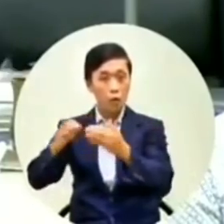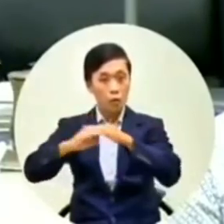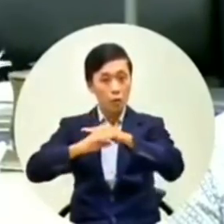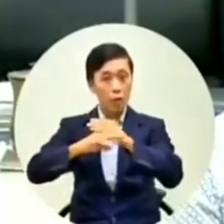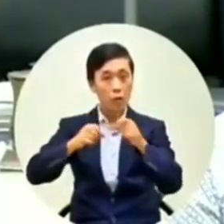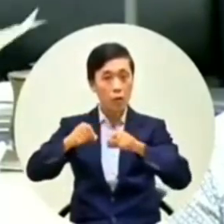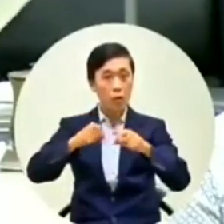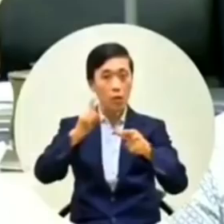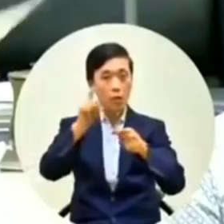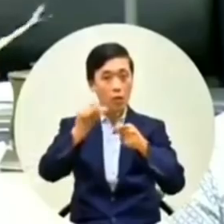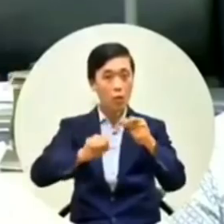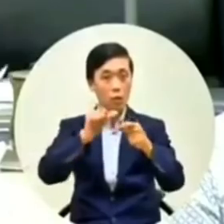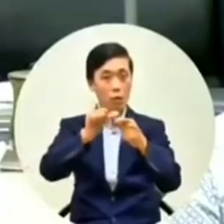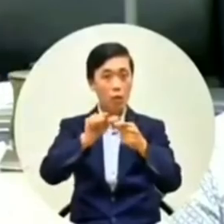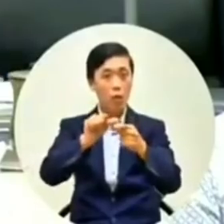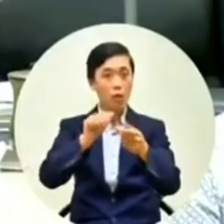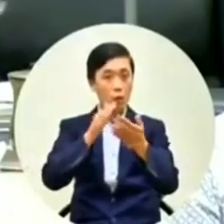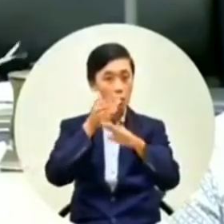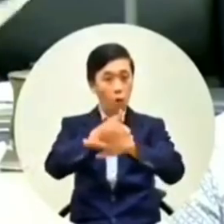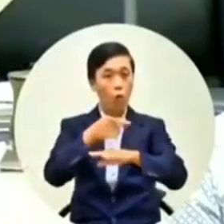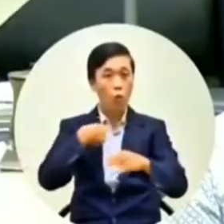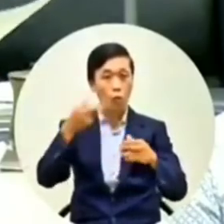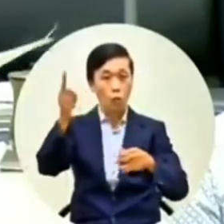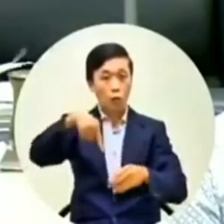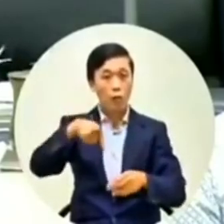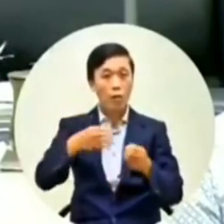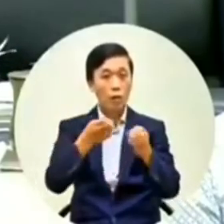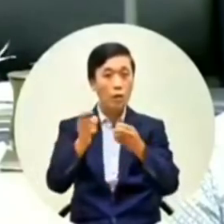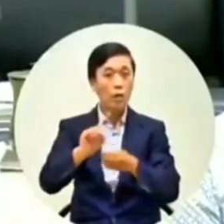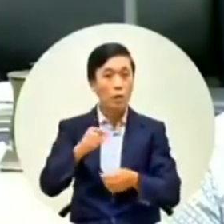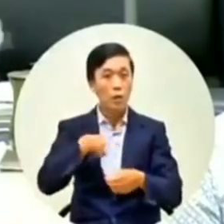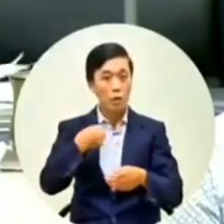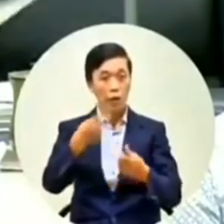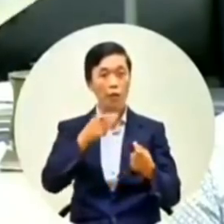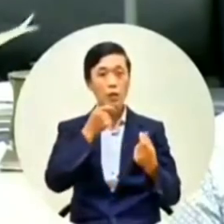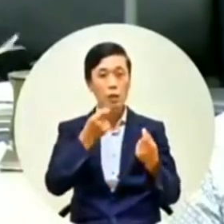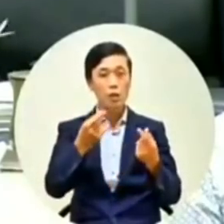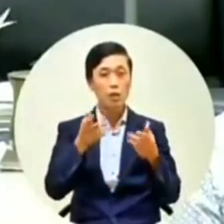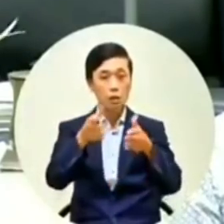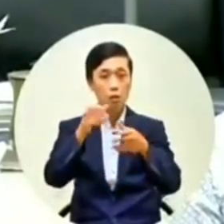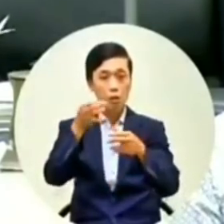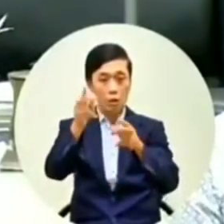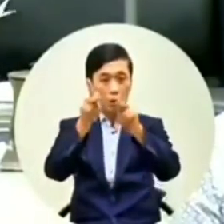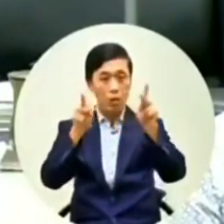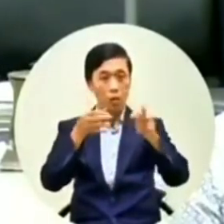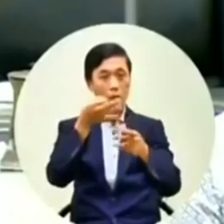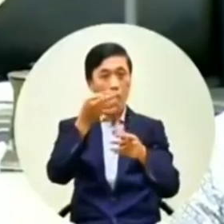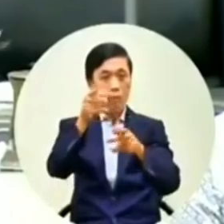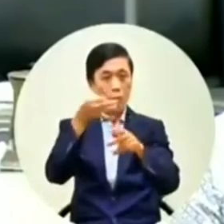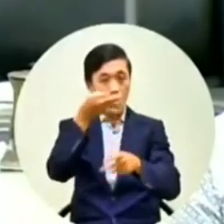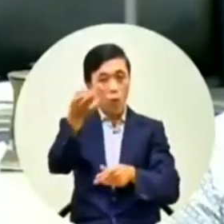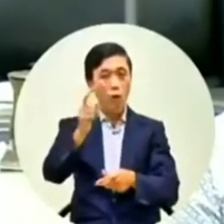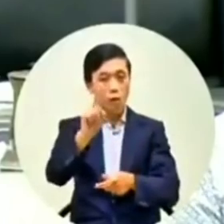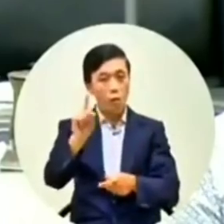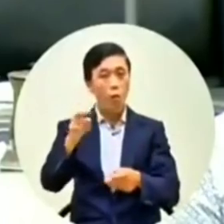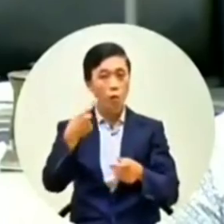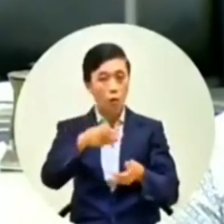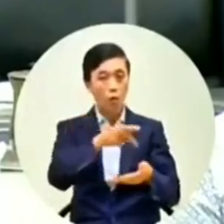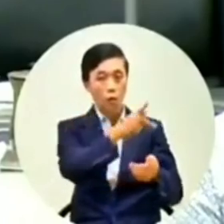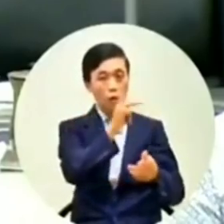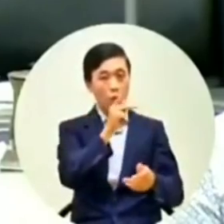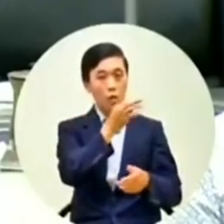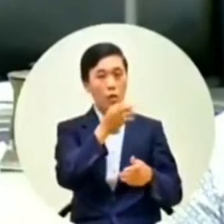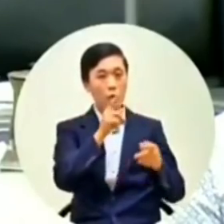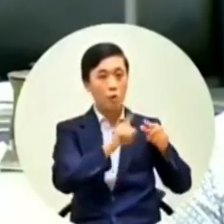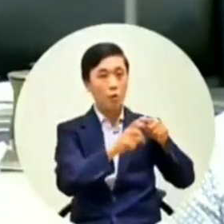下，15年过去了，我们还在这边谈什么？还是在谈我们的还债，还是在谈我们的举债？然后跟中央呢做伸